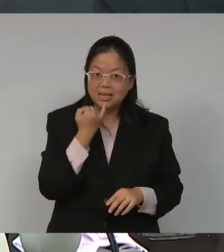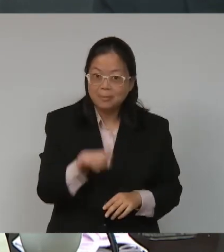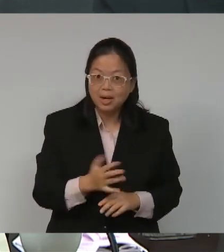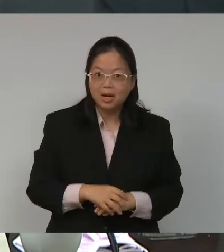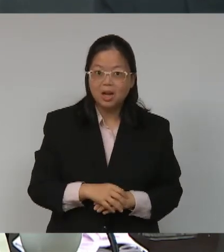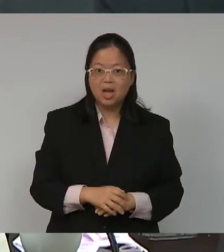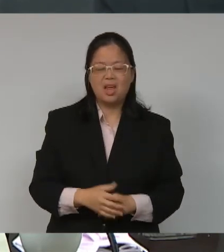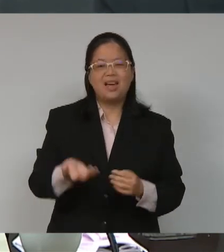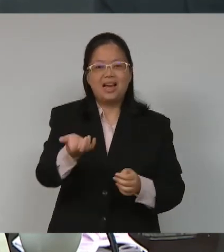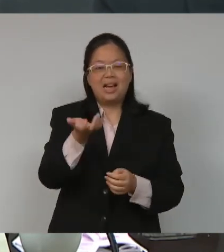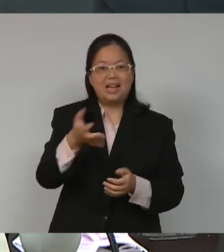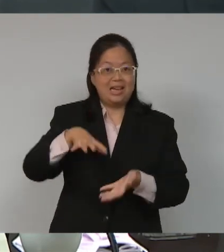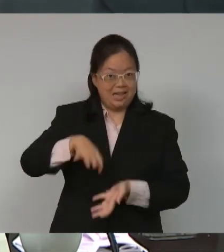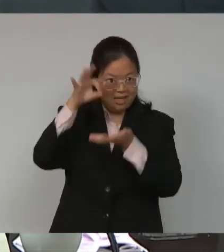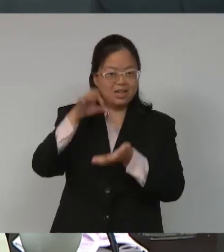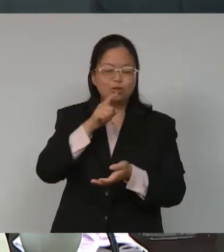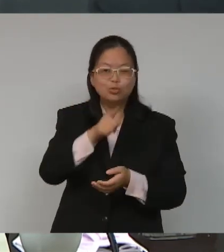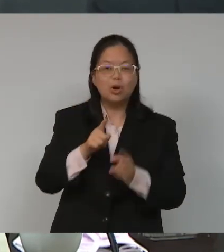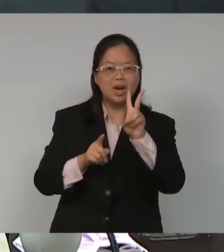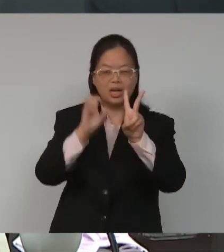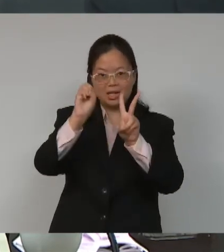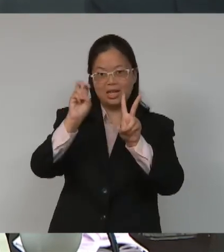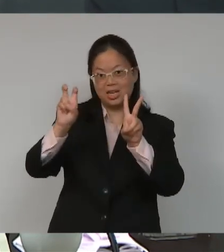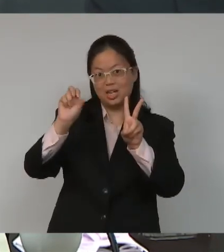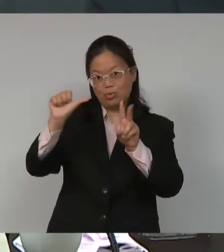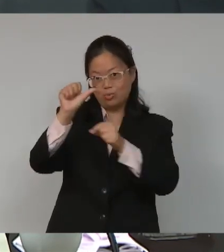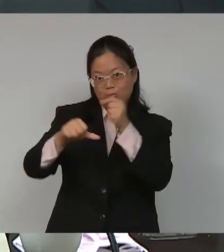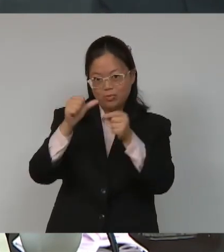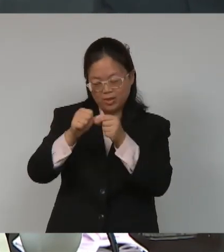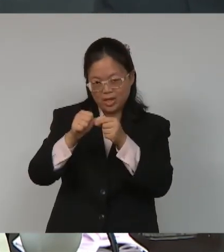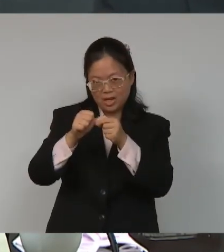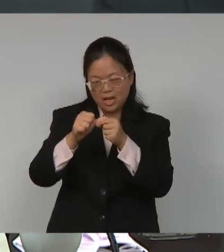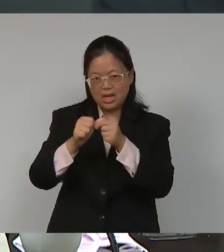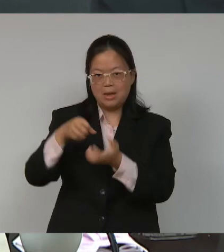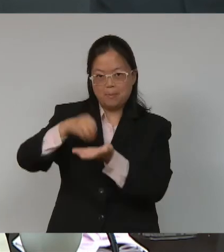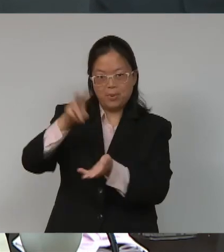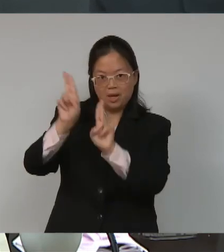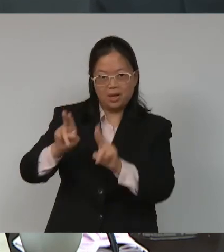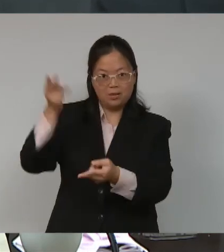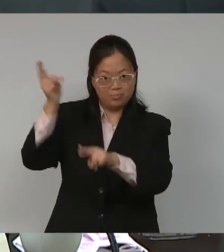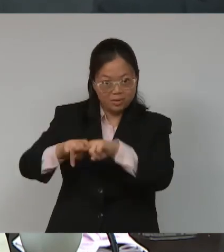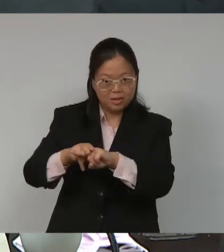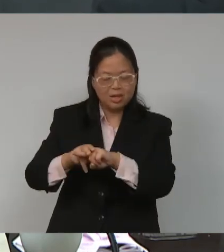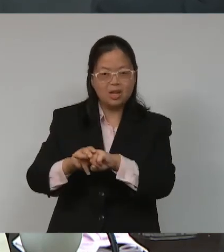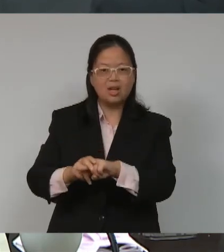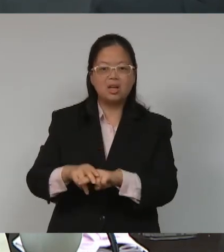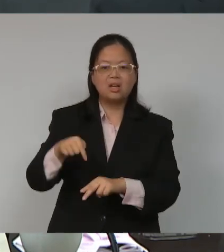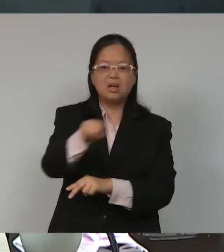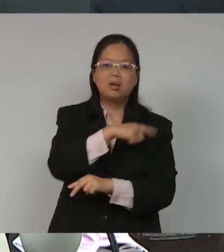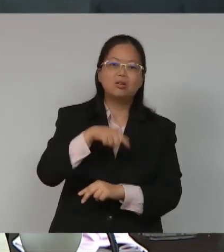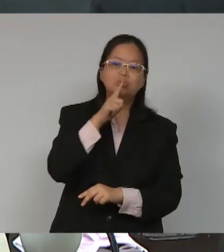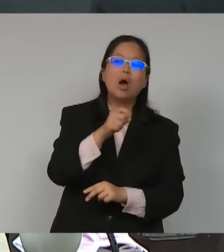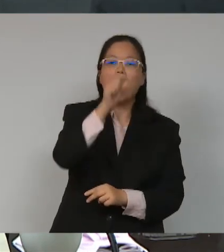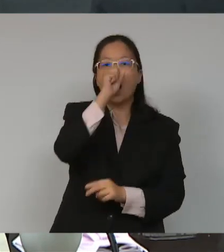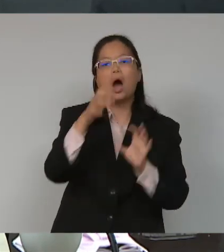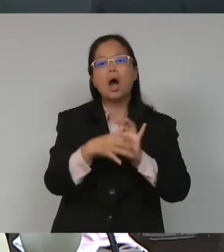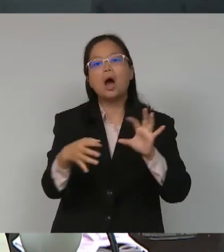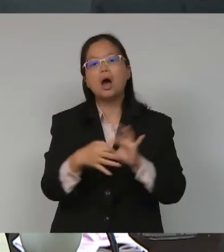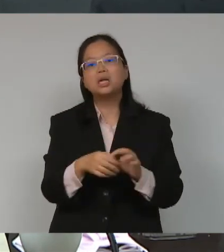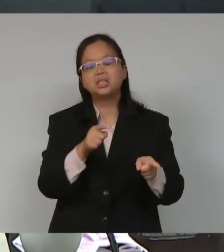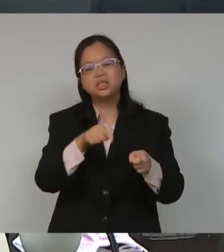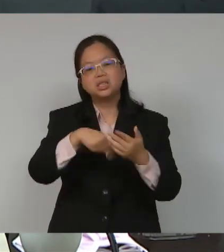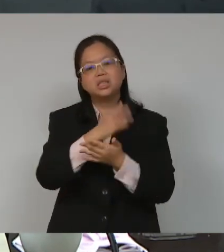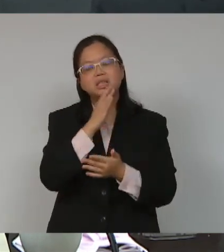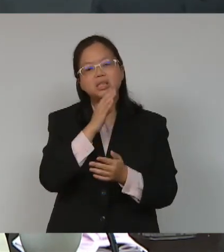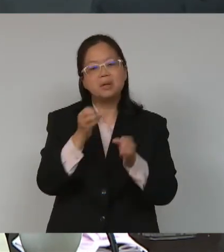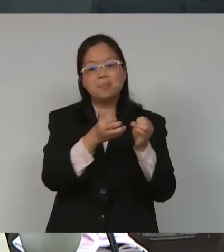非核家园不可以，难道立法者可以反过来说，我可以不理会你的意见？所以呢，因为你只是复决权，所以